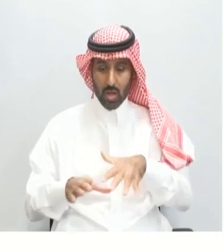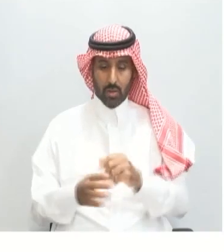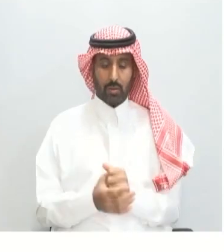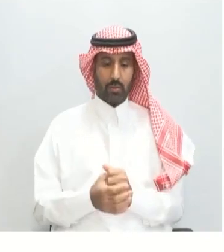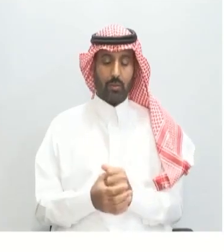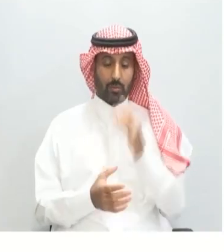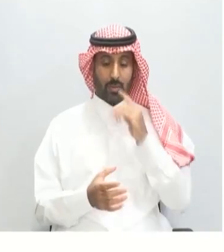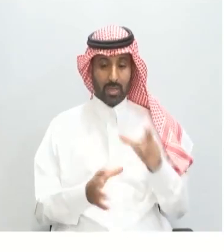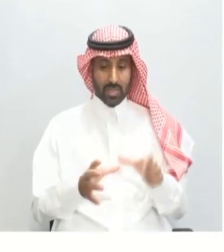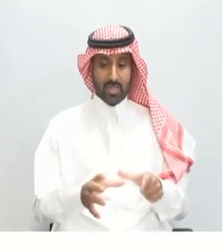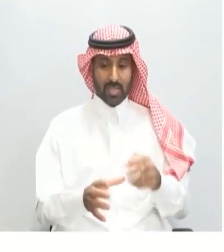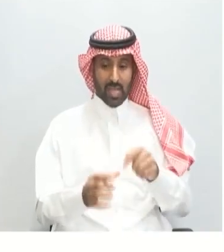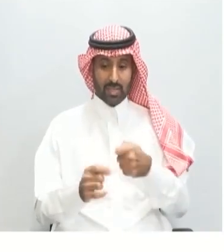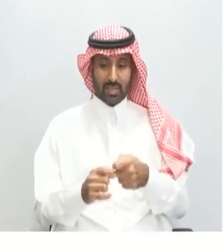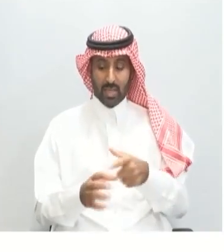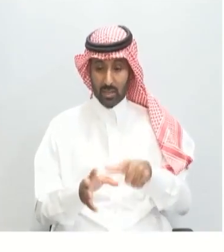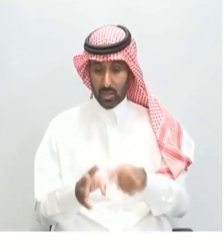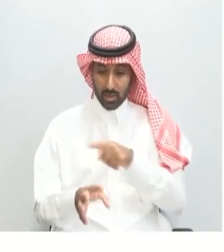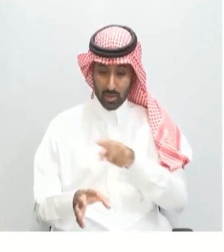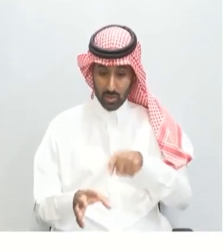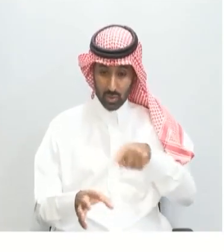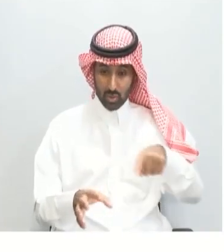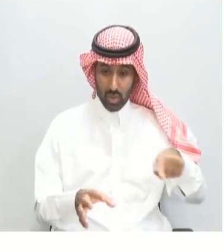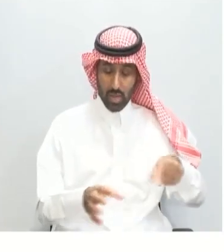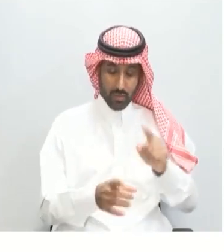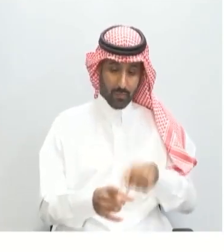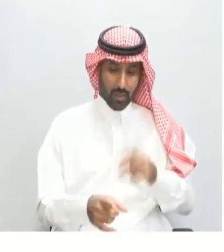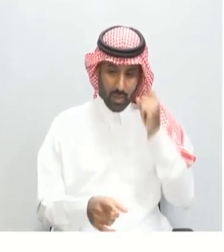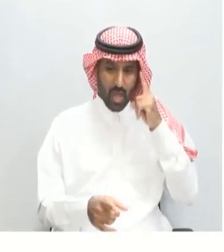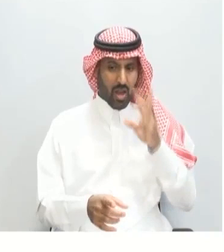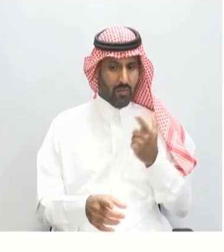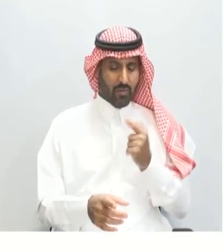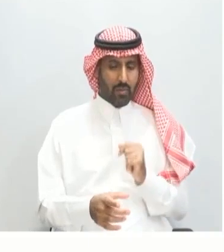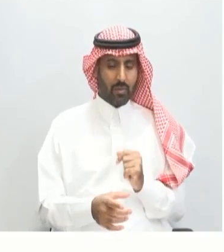من خلال جهاز نستطيع ان نتعرف على